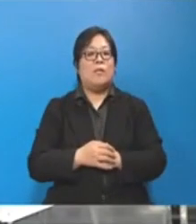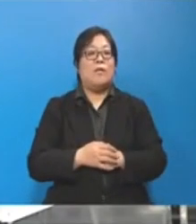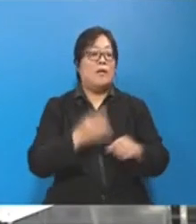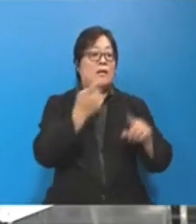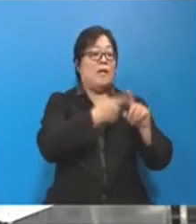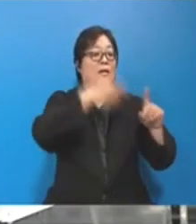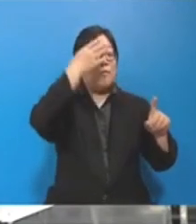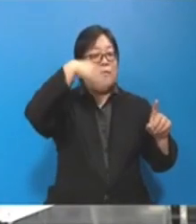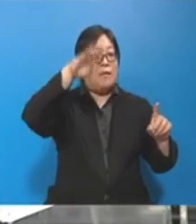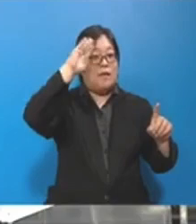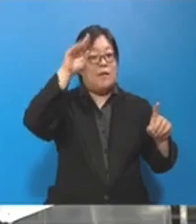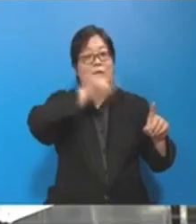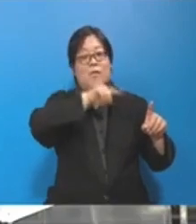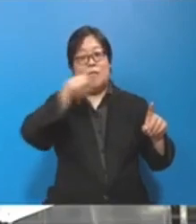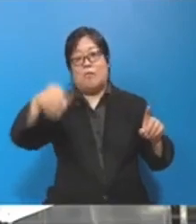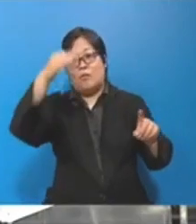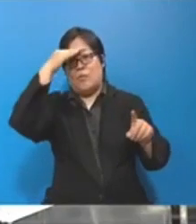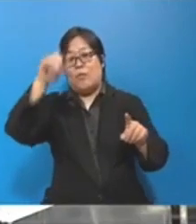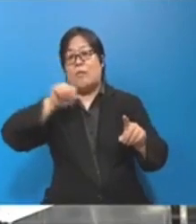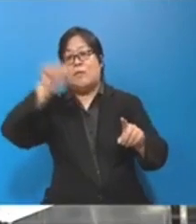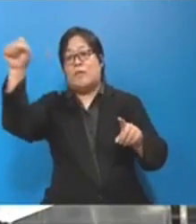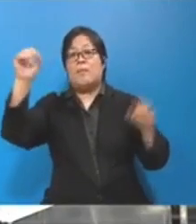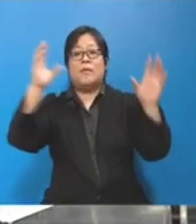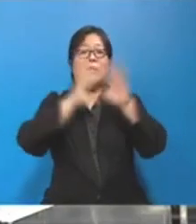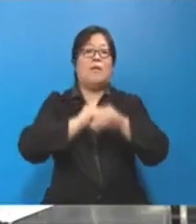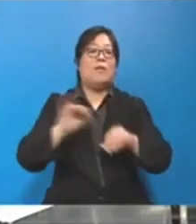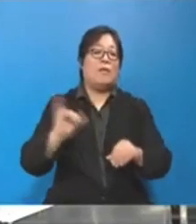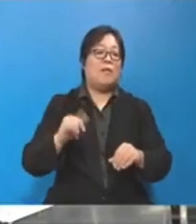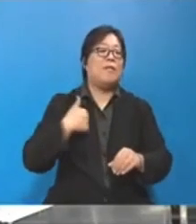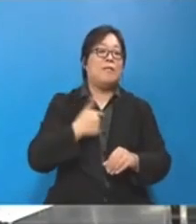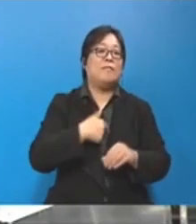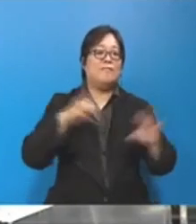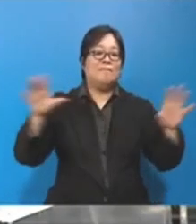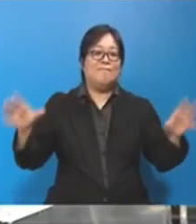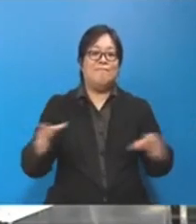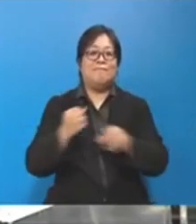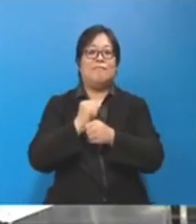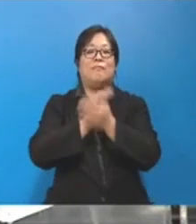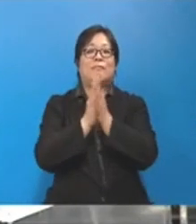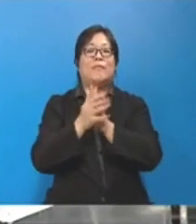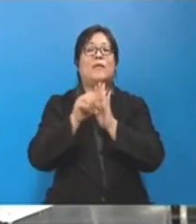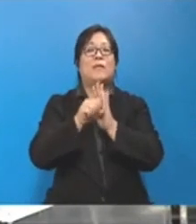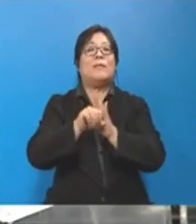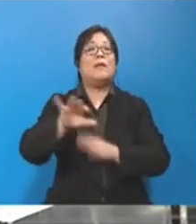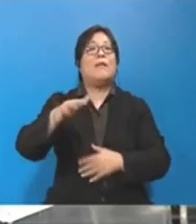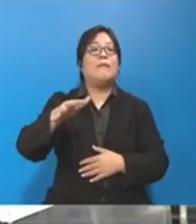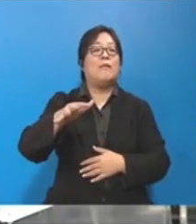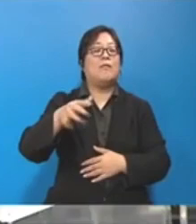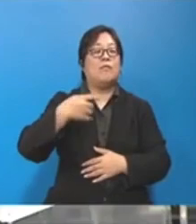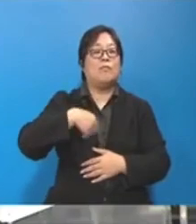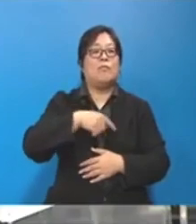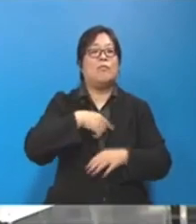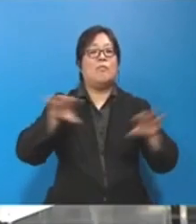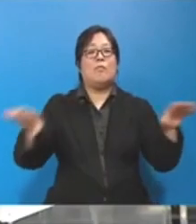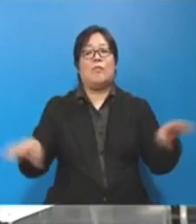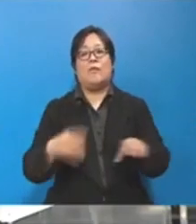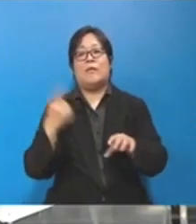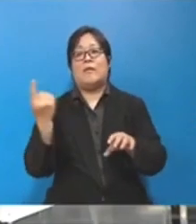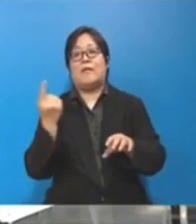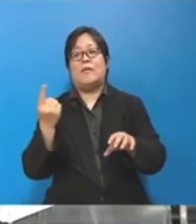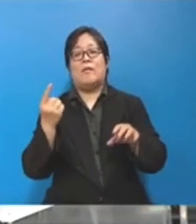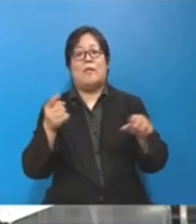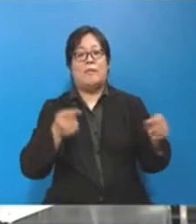Perlis ke Johor dan juga Ibra Sabah dan Serawak untuk kita menjadikan sampling Everest bagi kita membuat satu